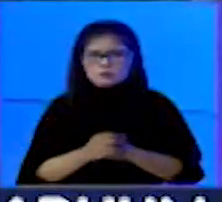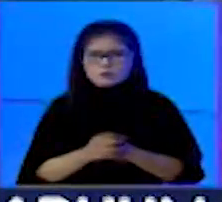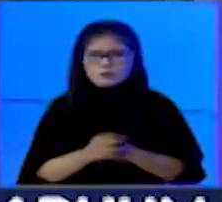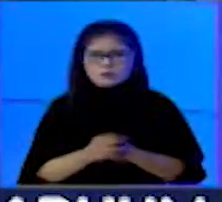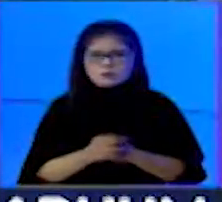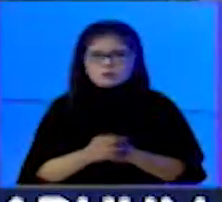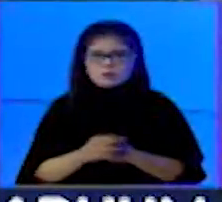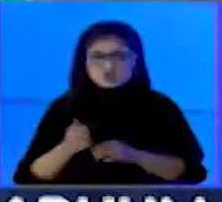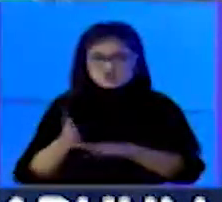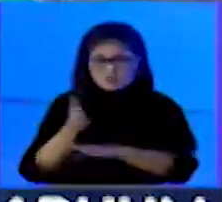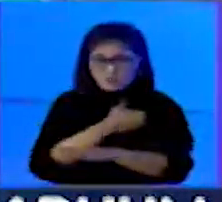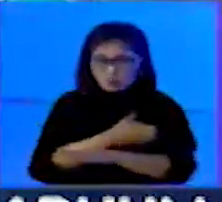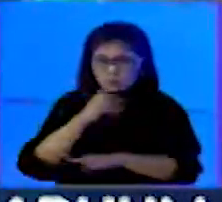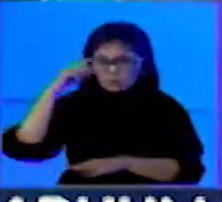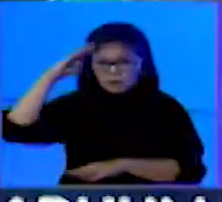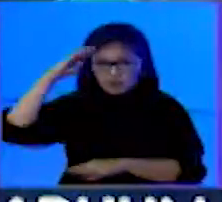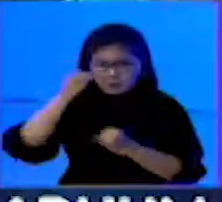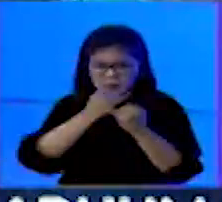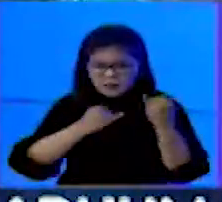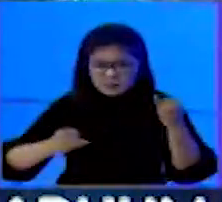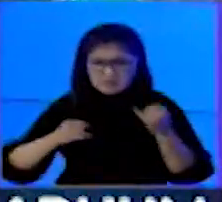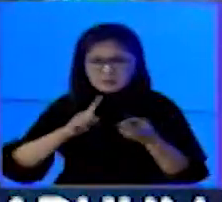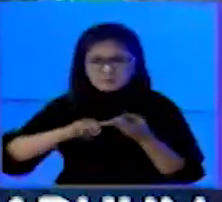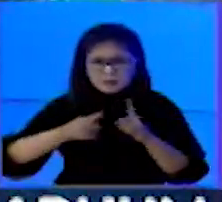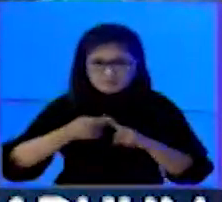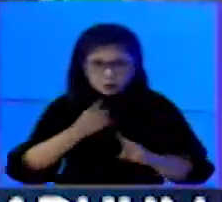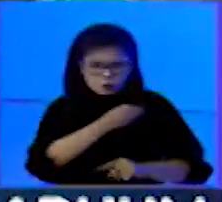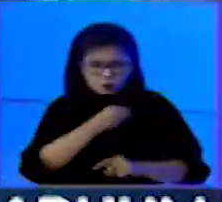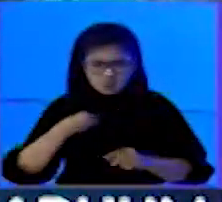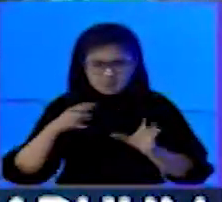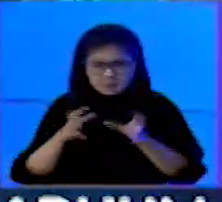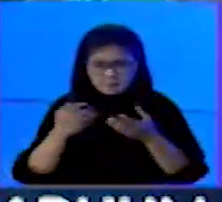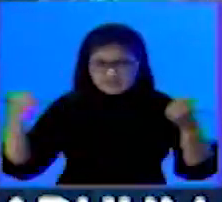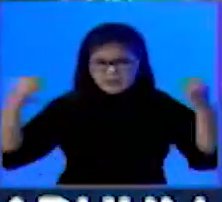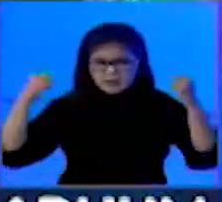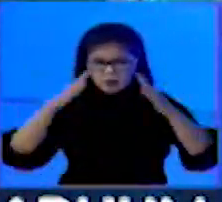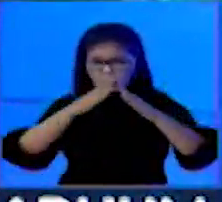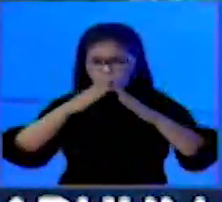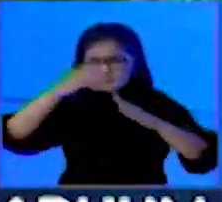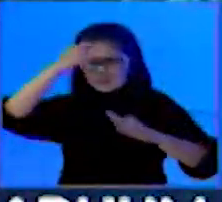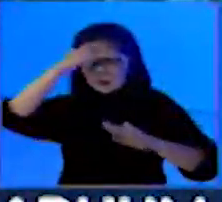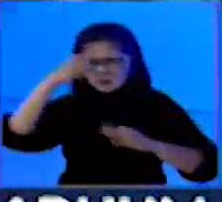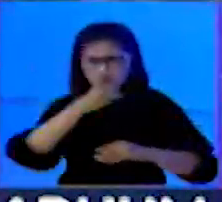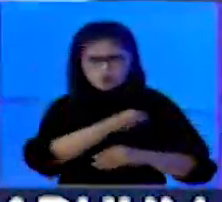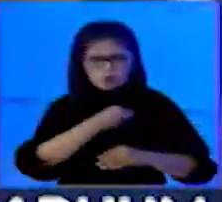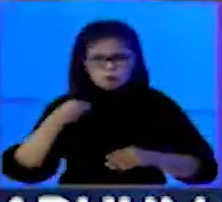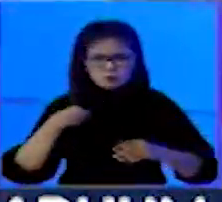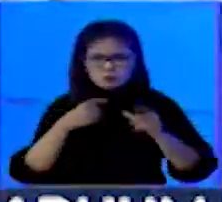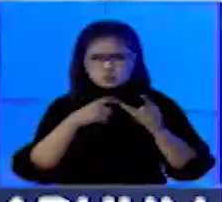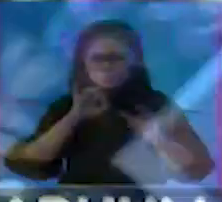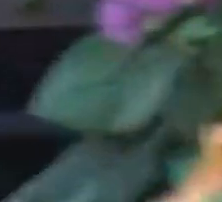Sebelumnya penghormatan terakhir diberikan rekan-rekan sejawat, para dokter dan tenaga medis Rumah Sakit Dr. Sutomo Surabaya dan Fakultas Kedokteran